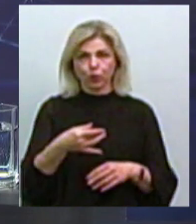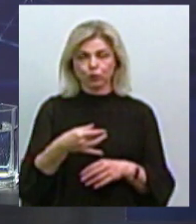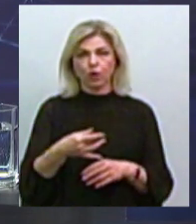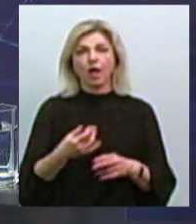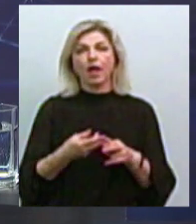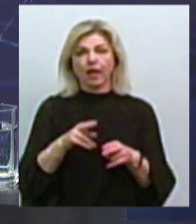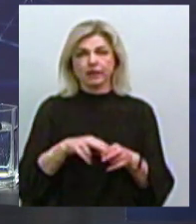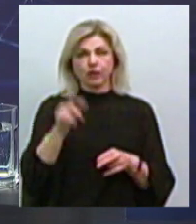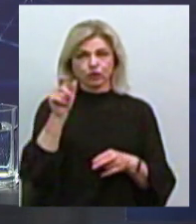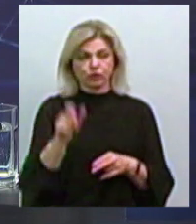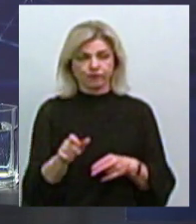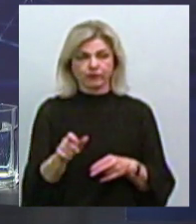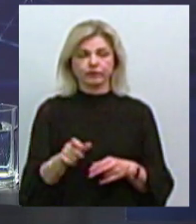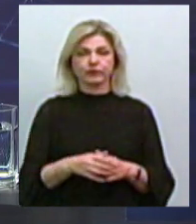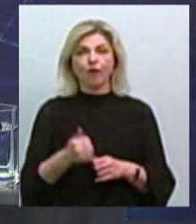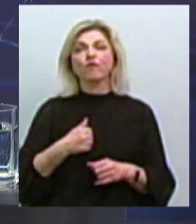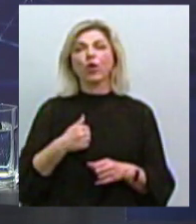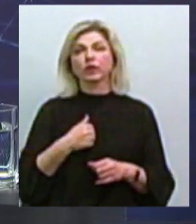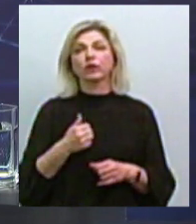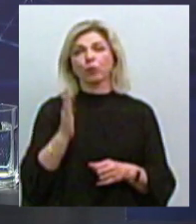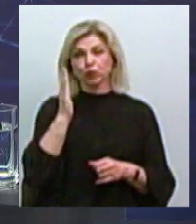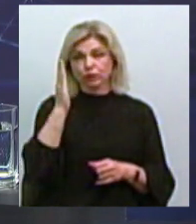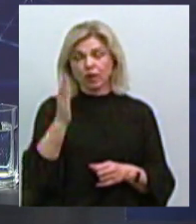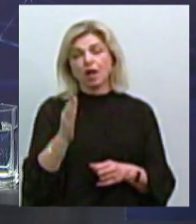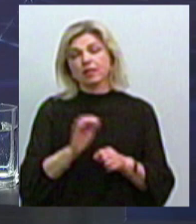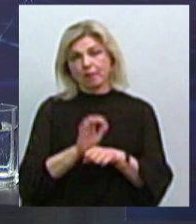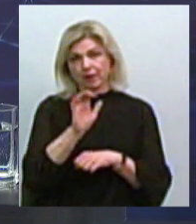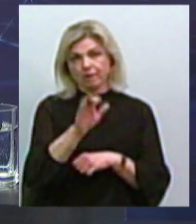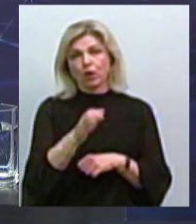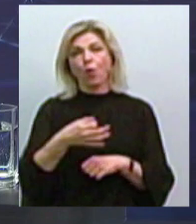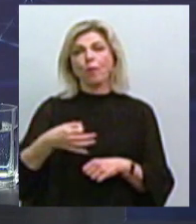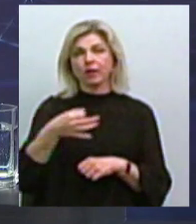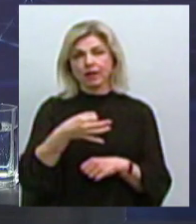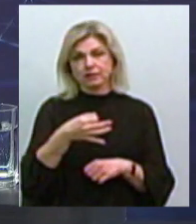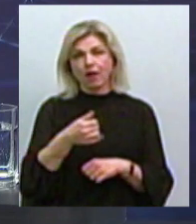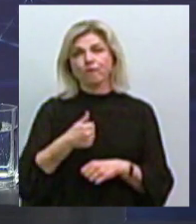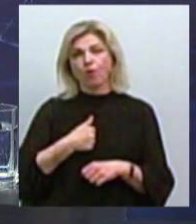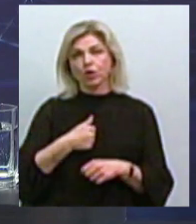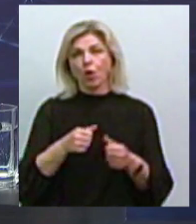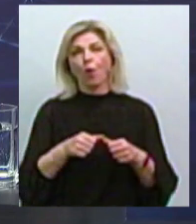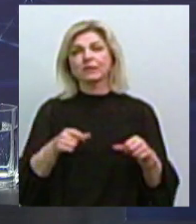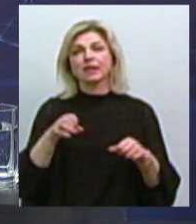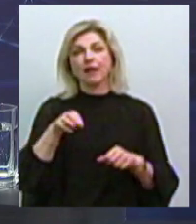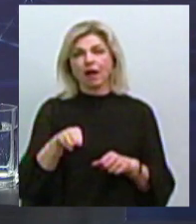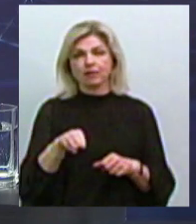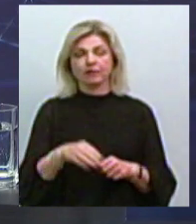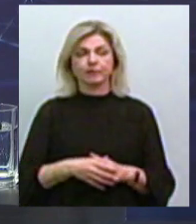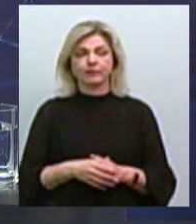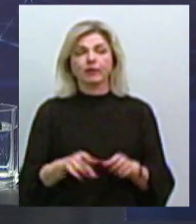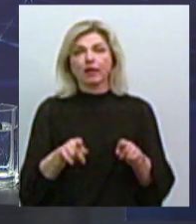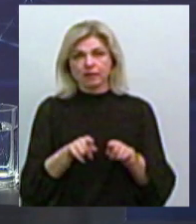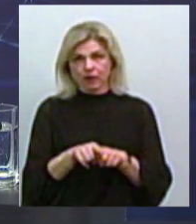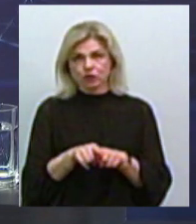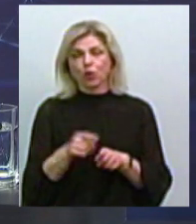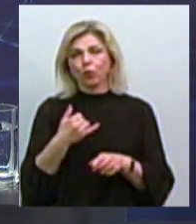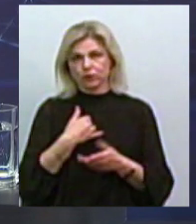даний кандидат на строкову військову службу направляється до обласного військового комісаріату. І Теж у